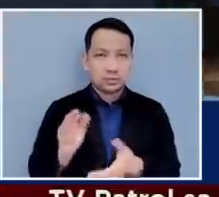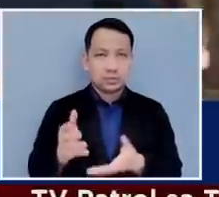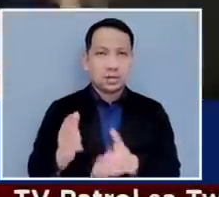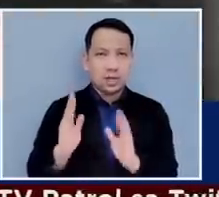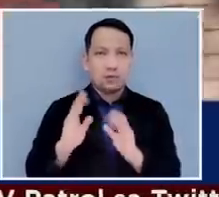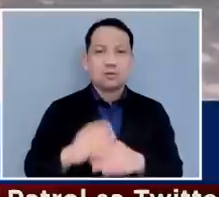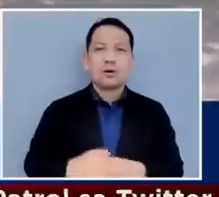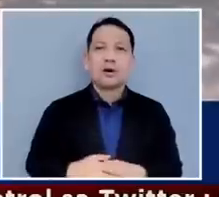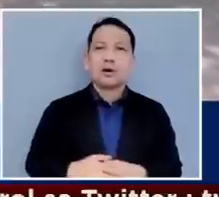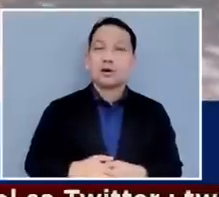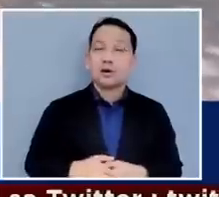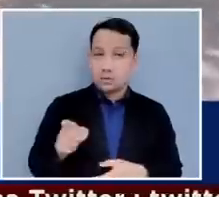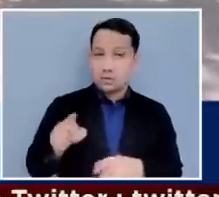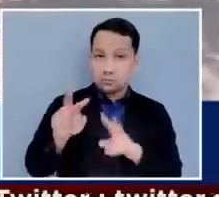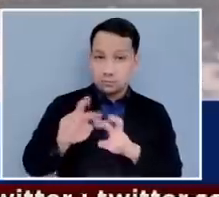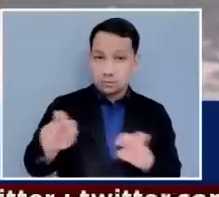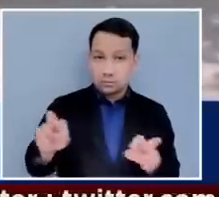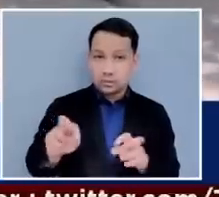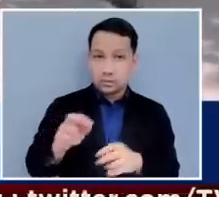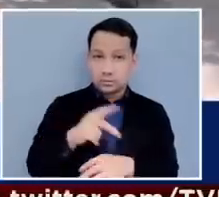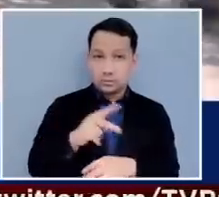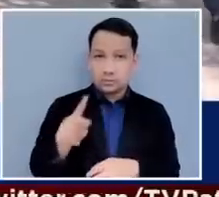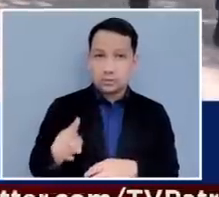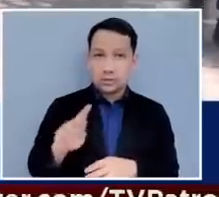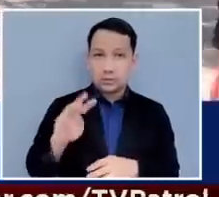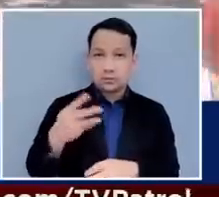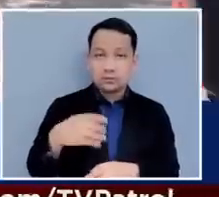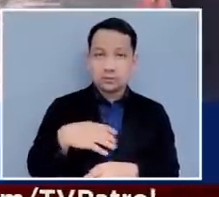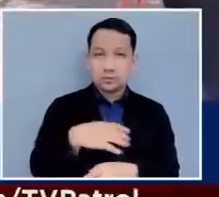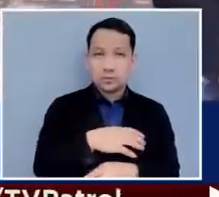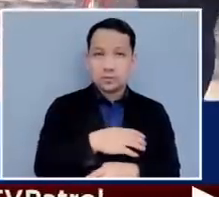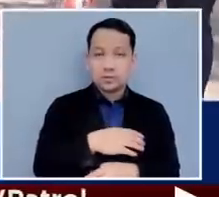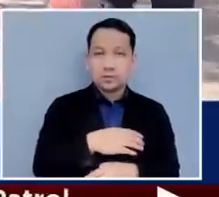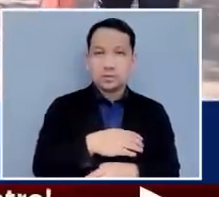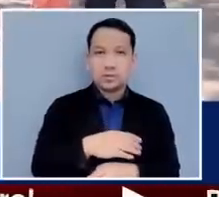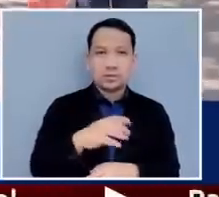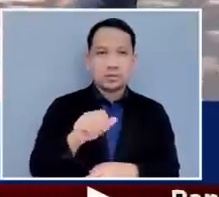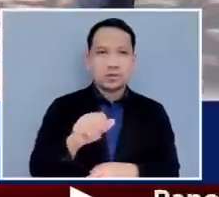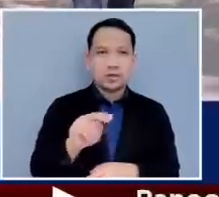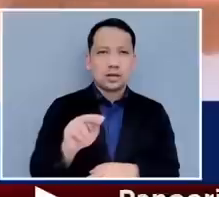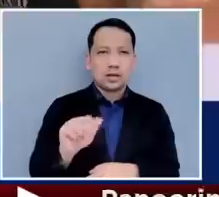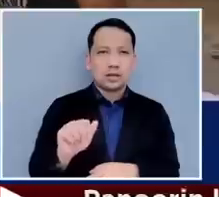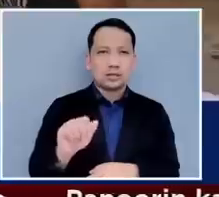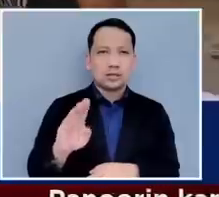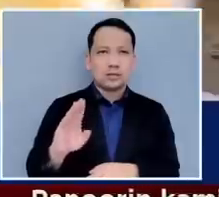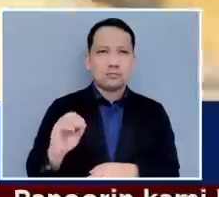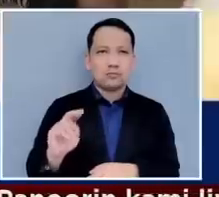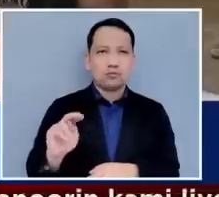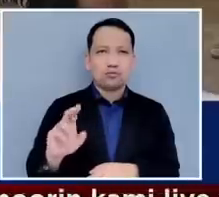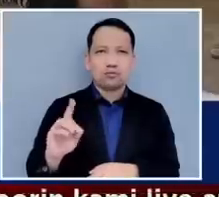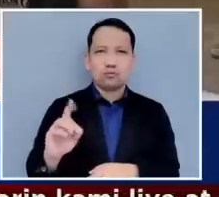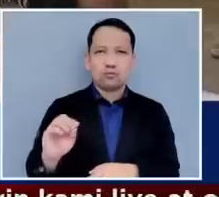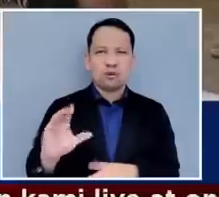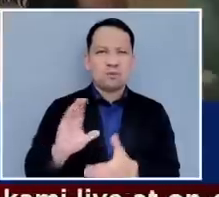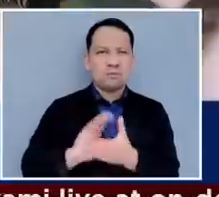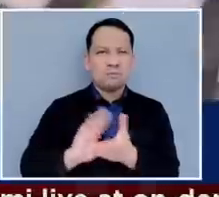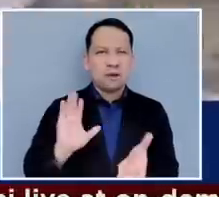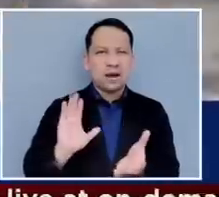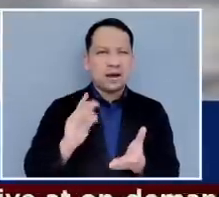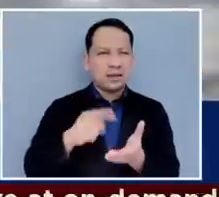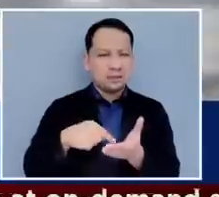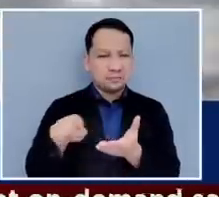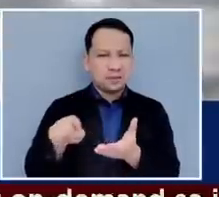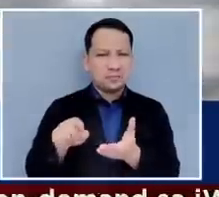ang pinaiimbestigahan ni Pampanga 4th District Representative Ana York Bondok ang mataas na bayarin para makakuha ng